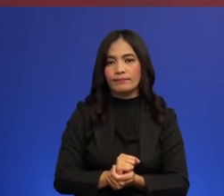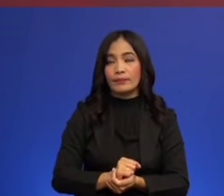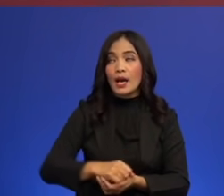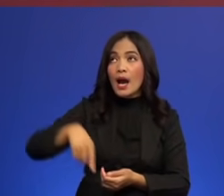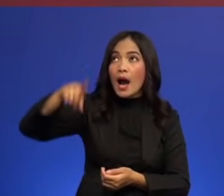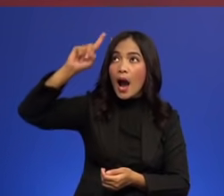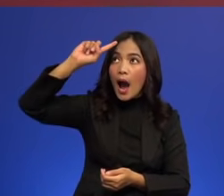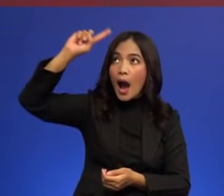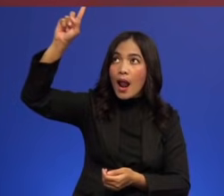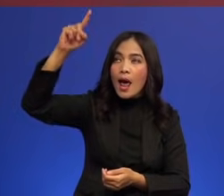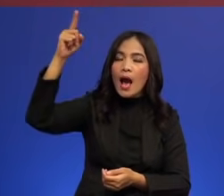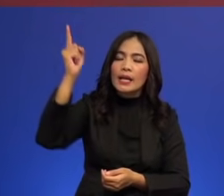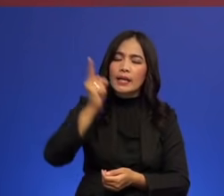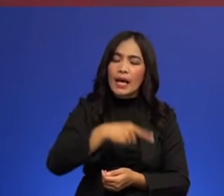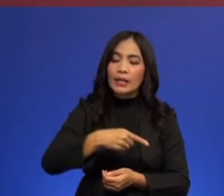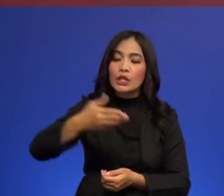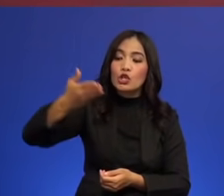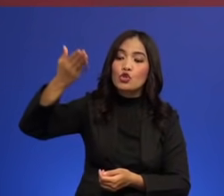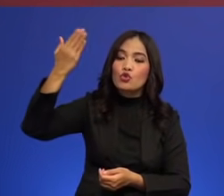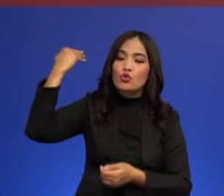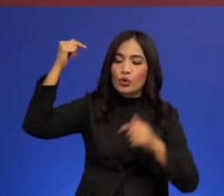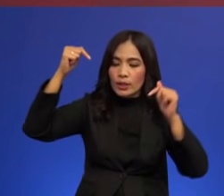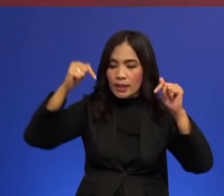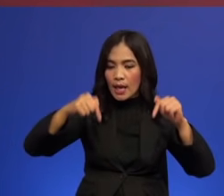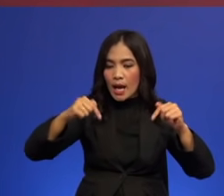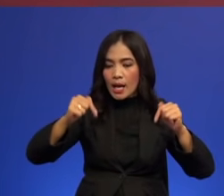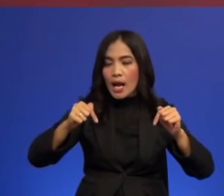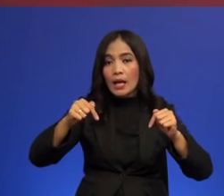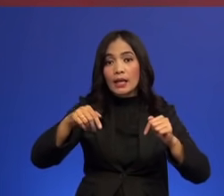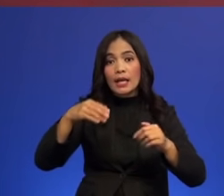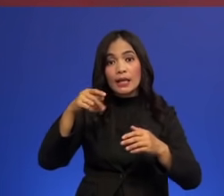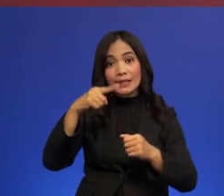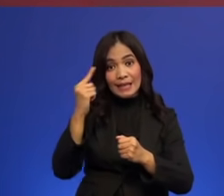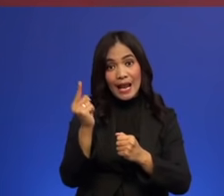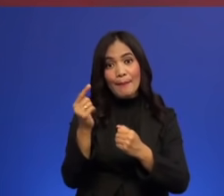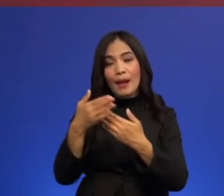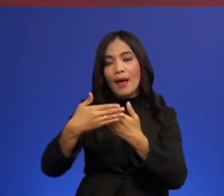Allah yang dari kekal sampai kekal menjadi Bapa kita.